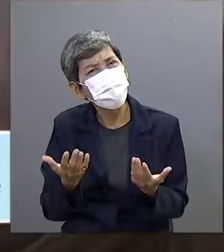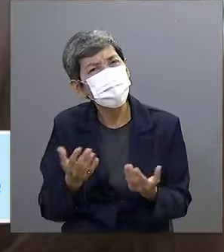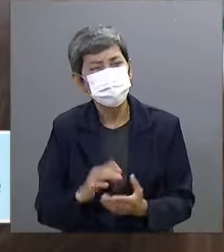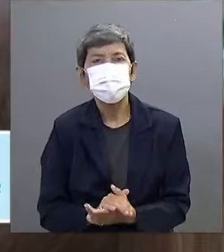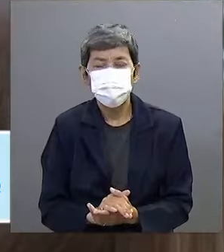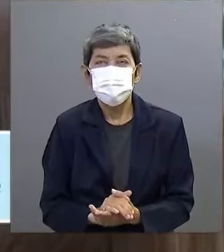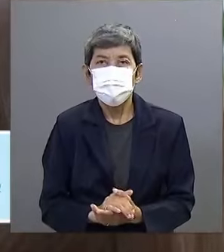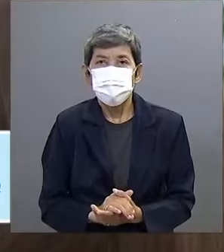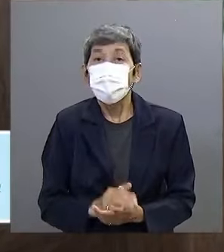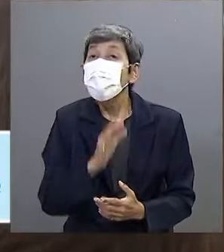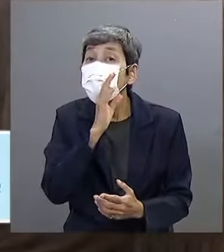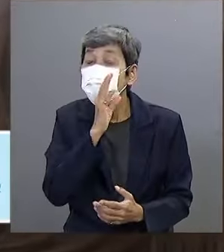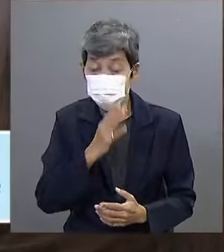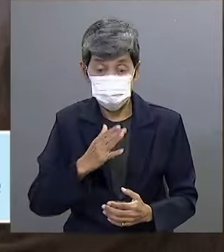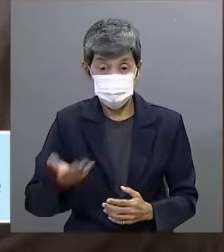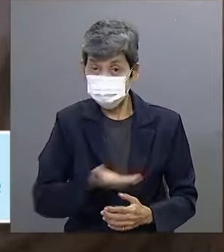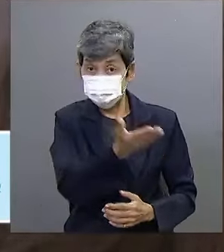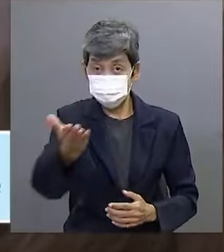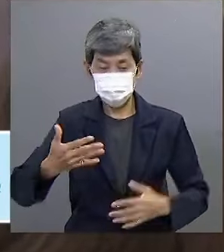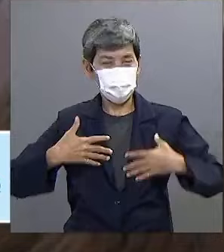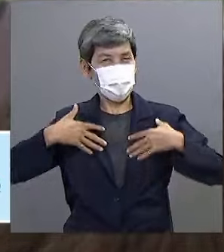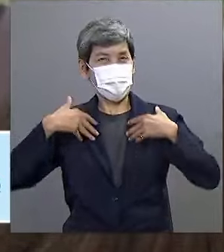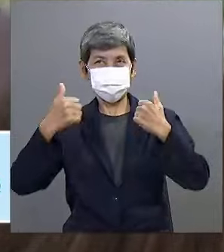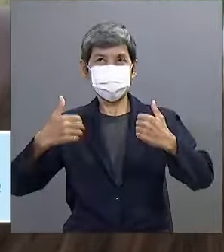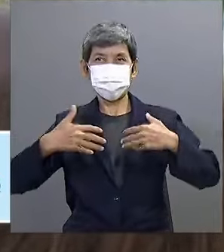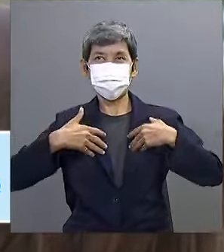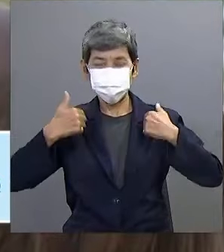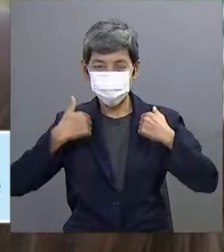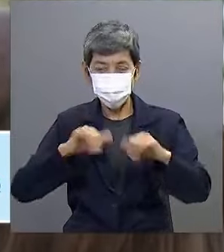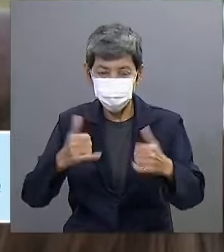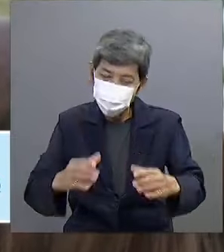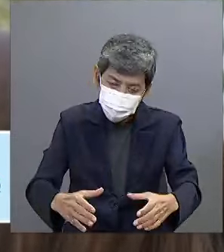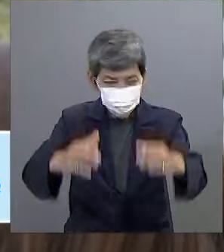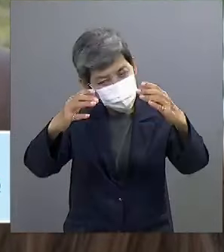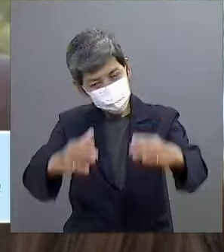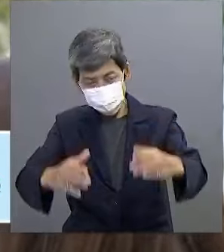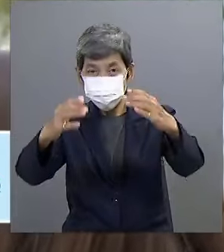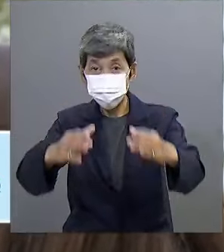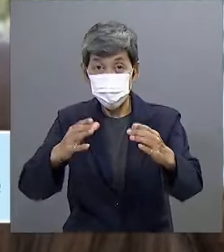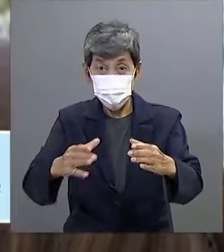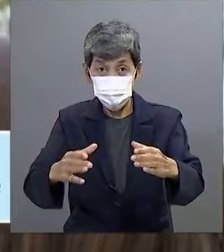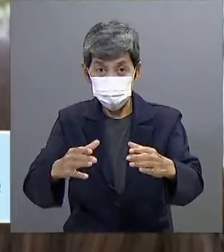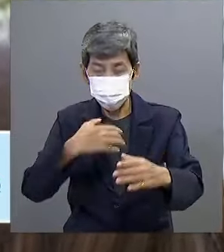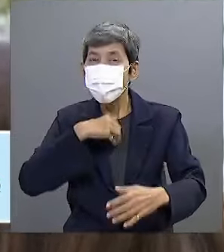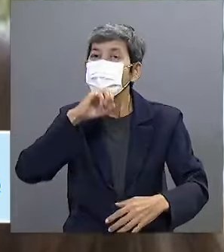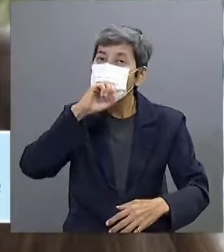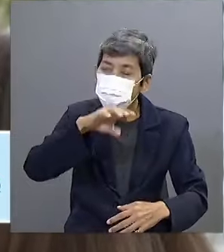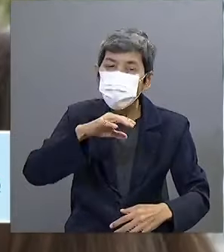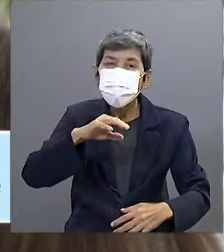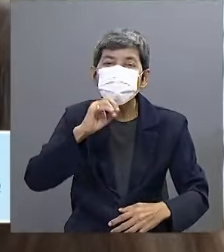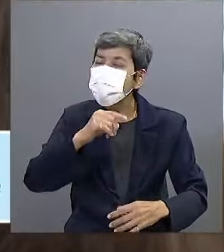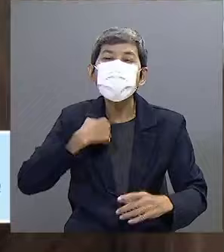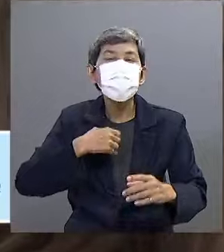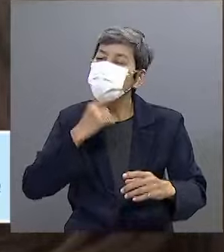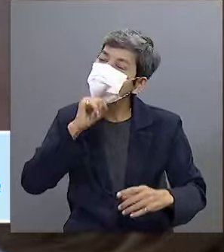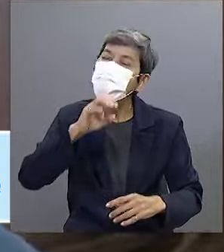ลาที่เรามีความสุขนะคะเวลาที่เราเล่นกับเด็กเนี่ยเด็กเขาก็จะตอบสนองกับเราไปในทางเดียวกันคือถ้าค